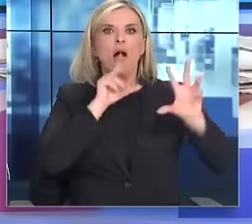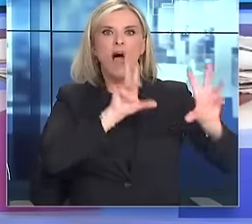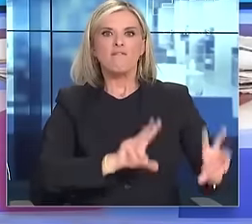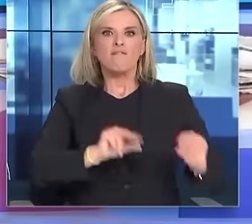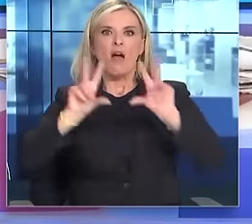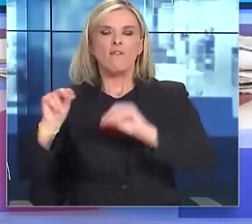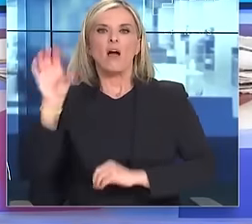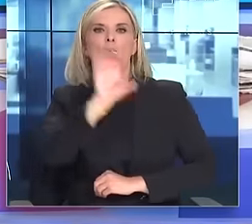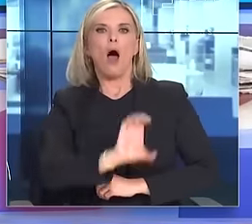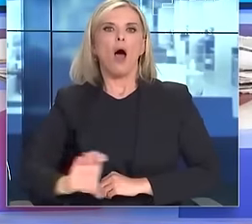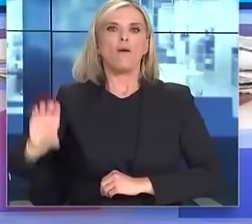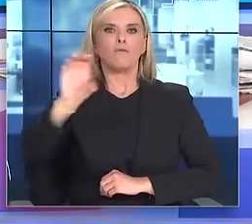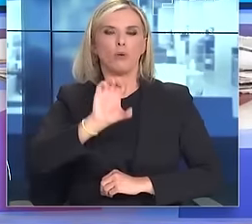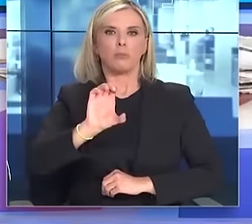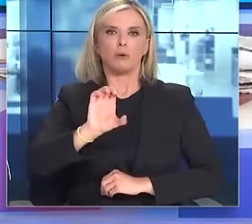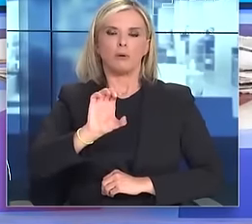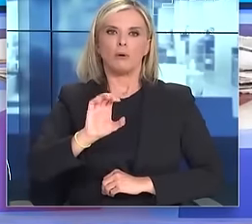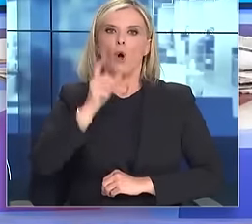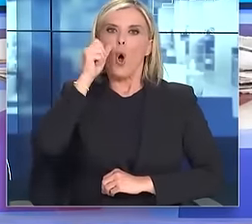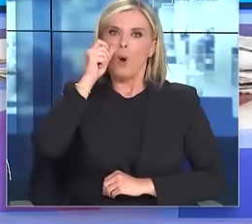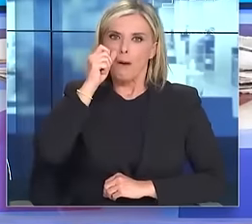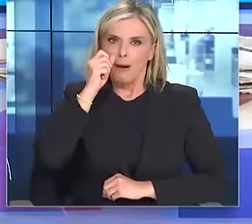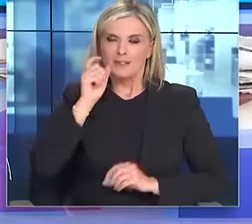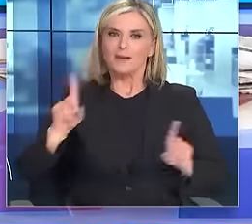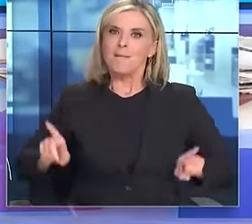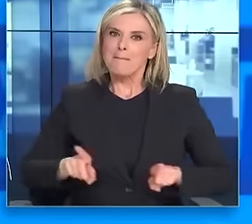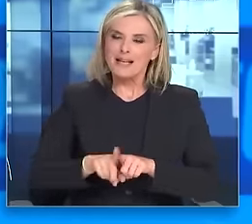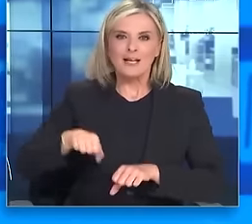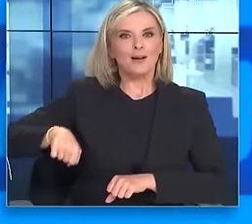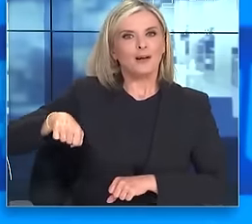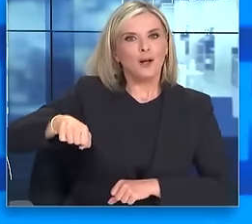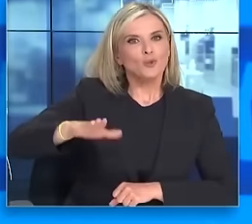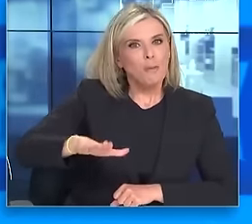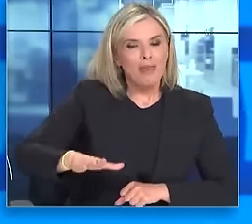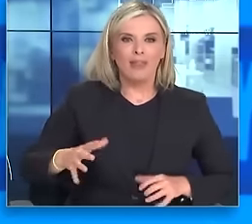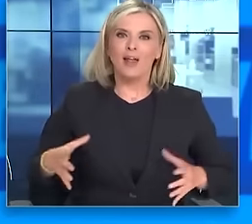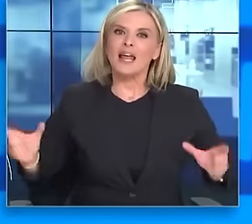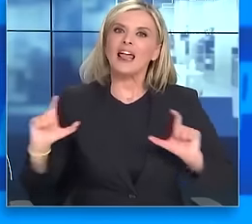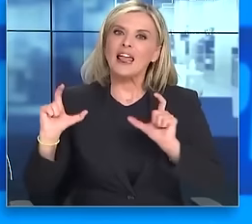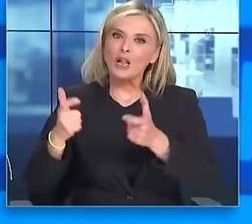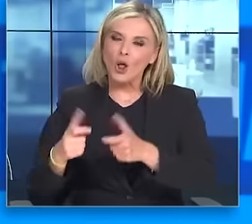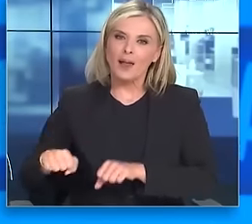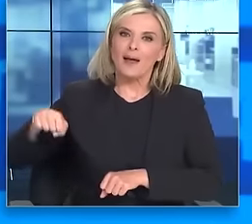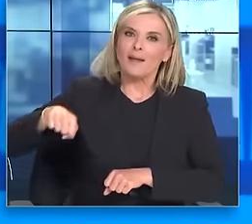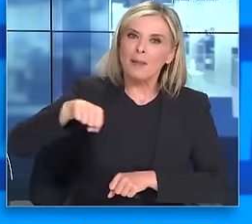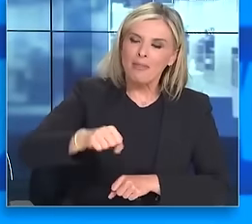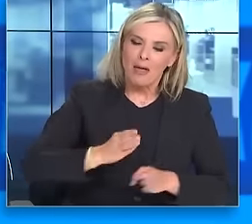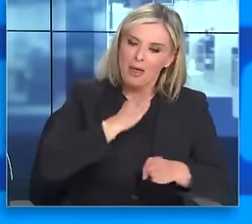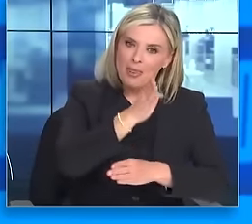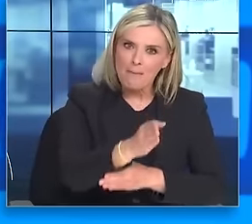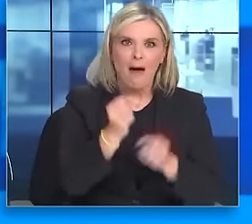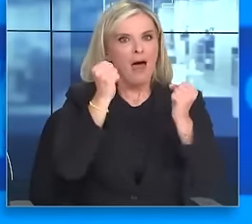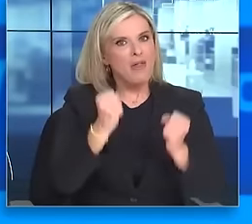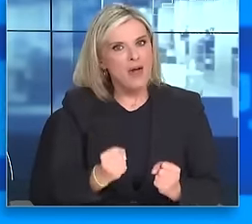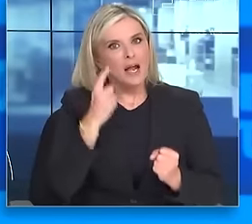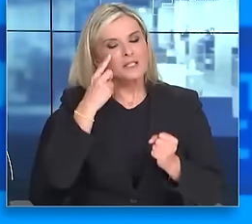γήπεδα. Αισθάνεται δηλαδή ο οικογενειάρχης άνετα να πάρει το παιδί του. Και αυτό έγινε όχι μόνο επειδή βάλαμε αυτά τα,